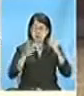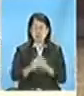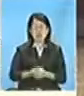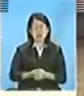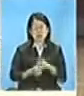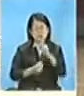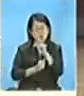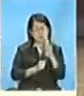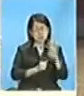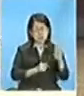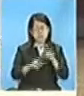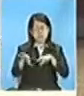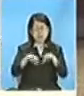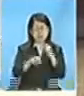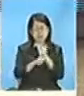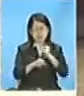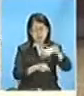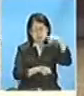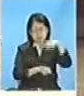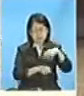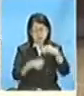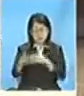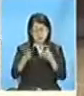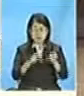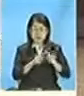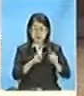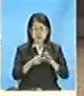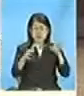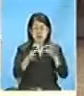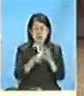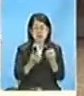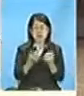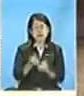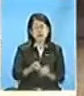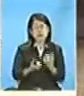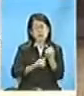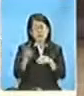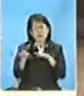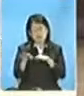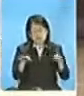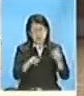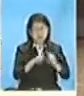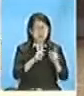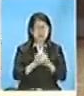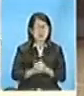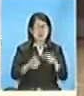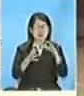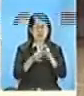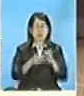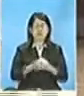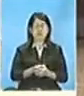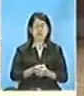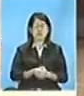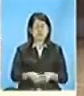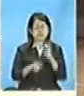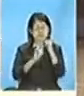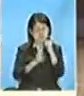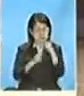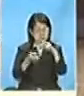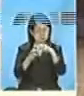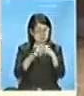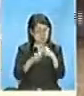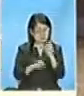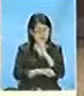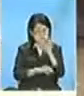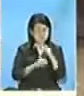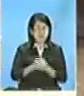ถานที่ในเรื่องของการอำนวยการจราจรระบบการจัดสถานที่ในเรื่องของการดูแลรักษาความปลอดภัย